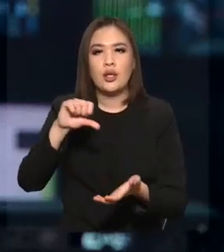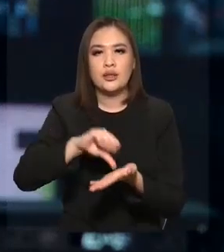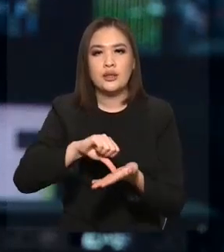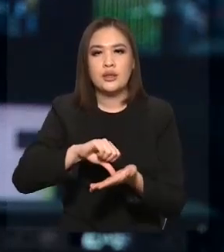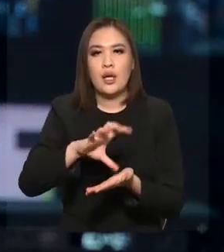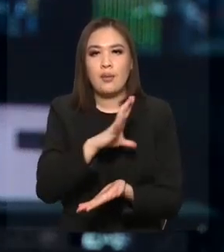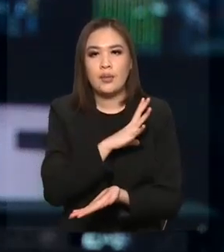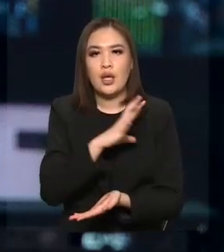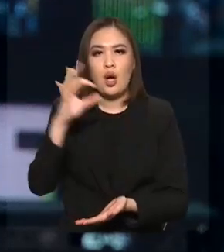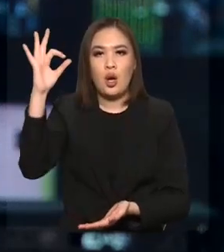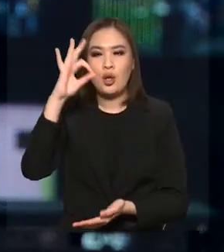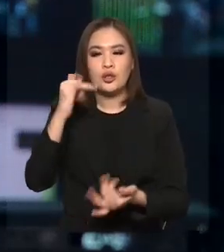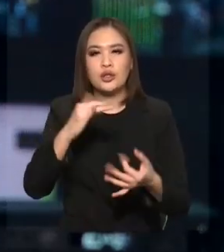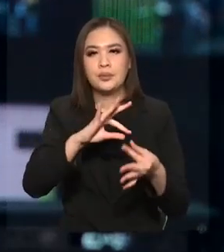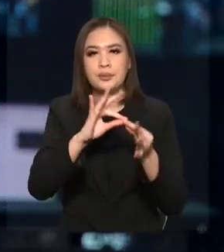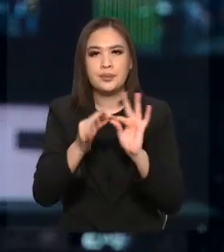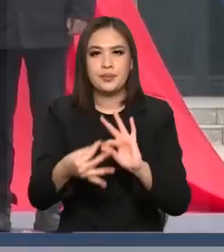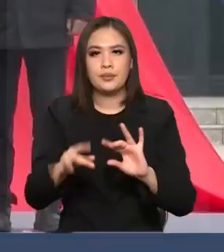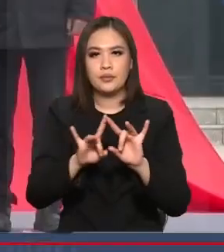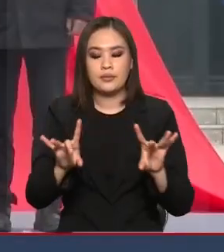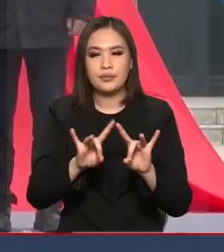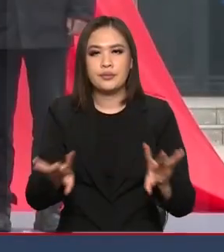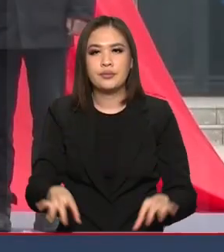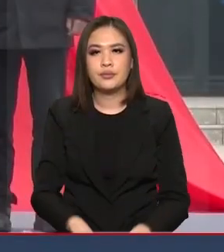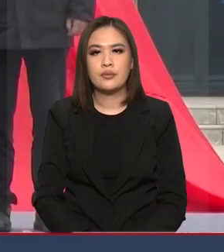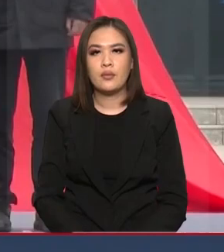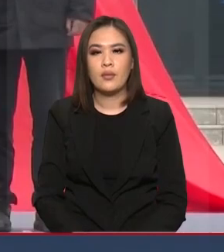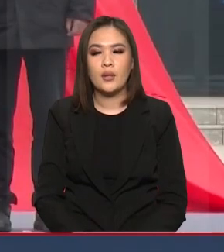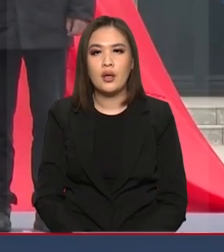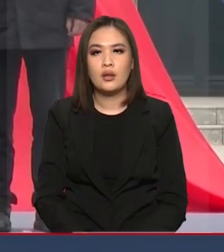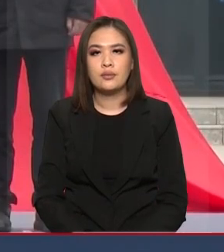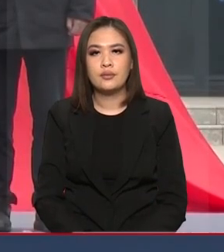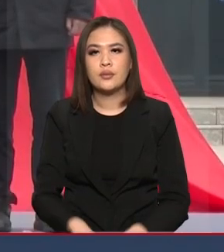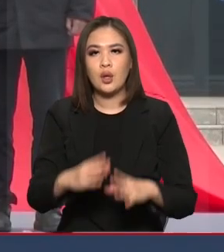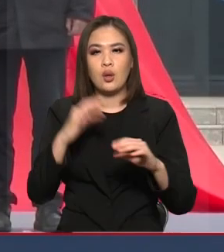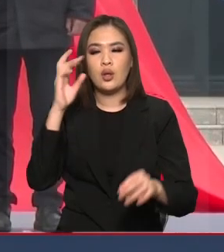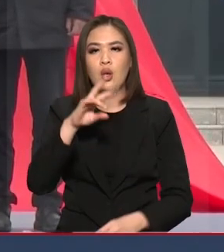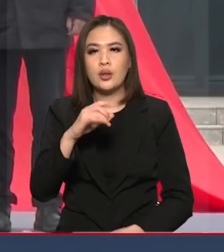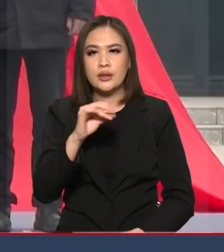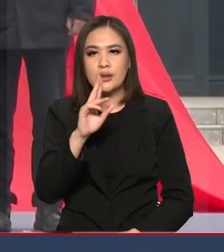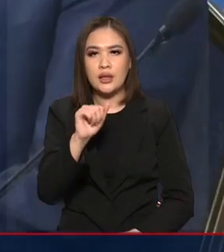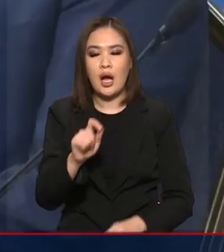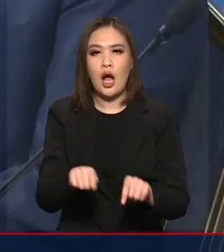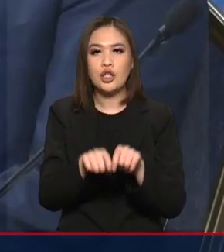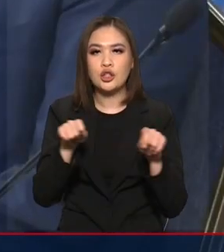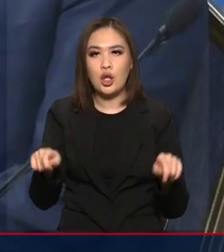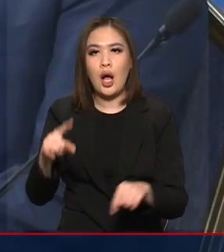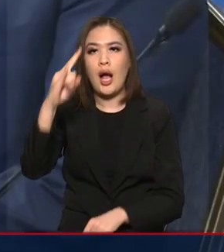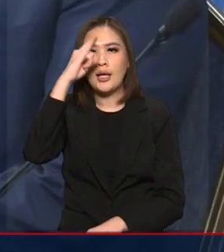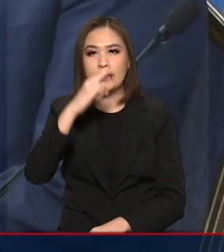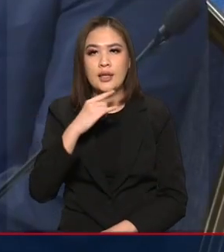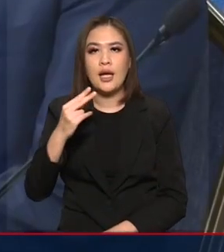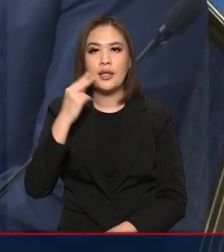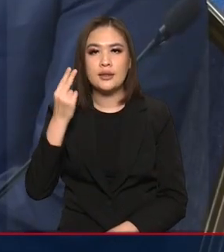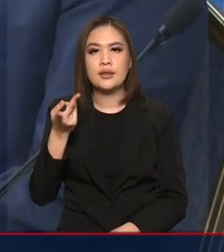Әріптесім Нысаналы Ығыл тарқатып айтып береді. Көлік логистика орталығының ашылуы Қазақстан мен Қытай